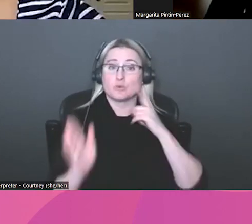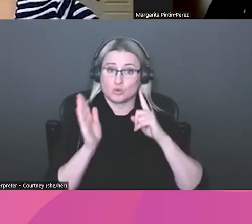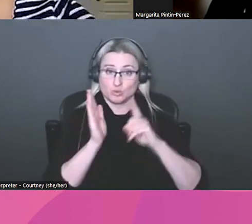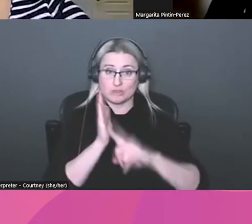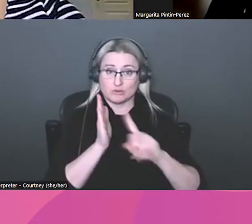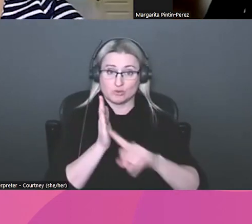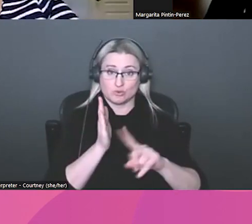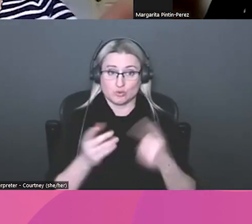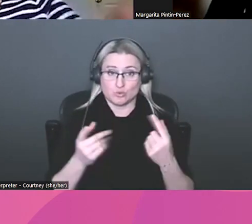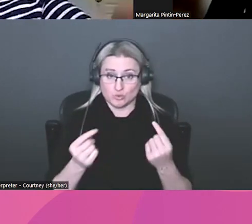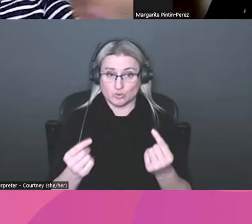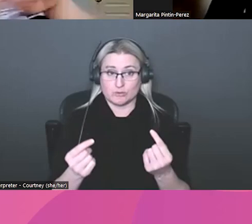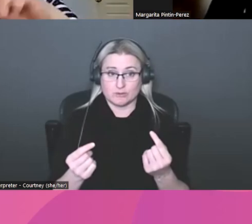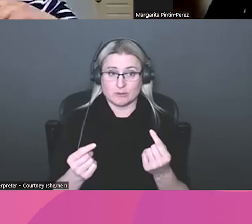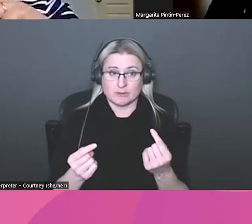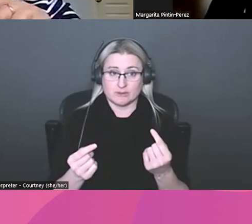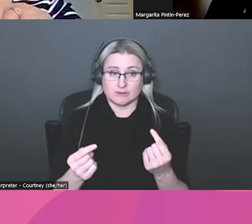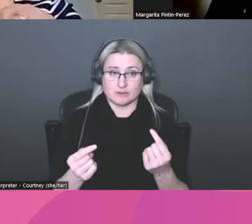Lorsque j'ai mené mes recherches,